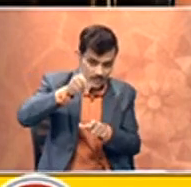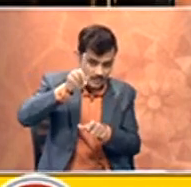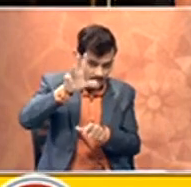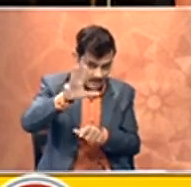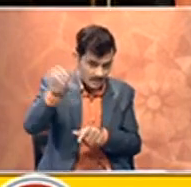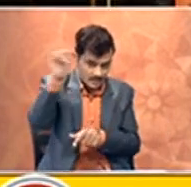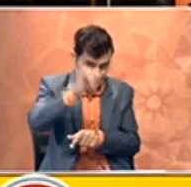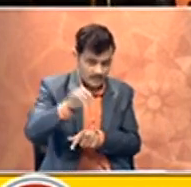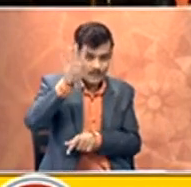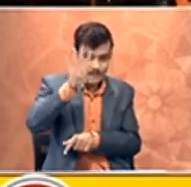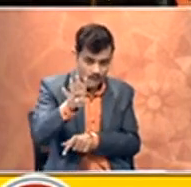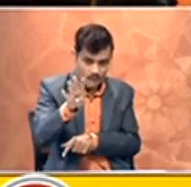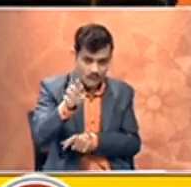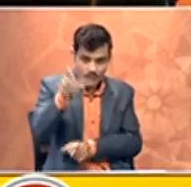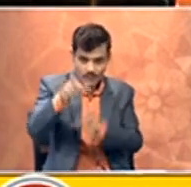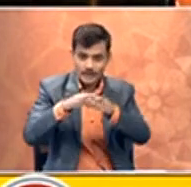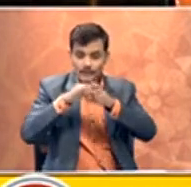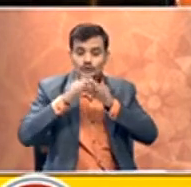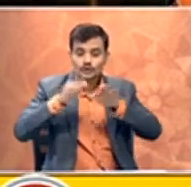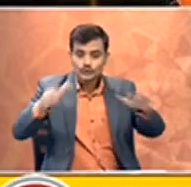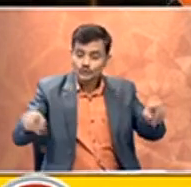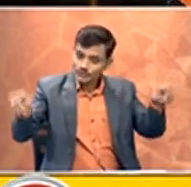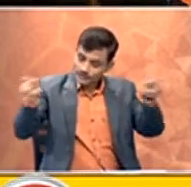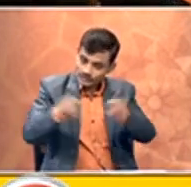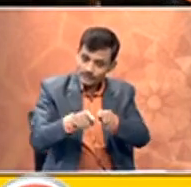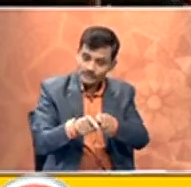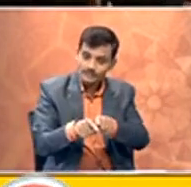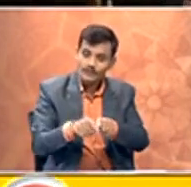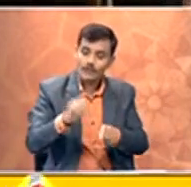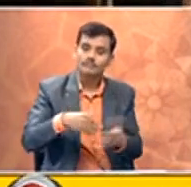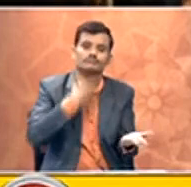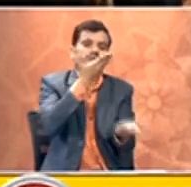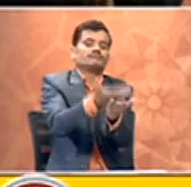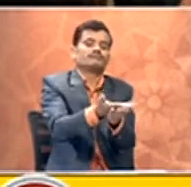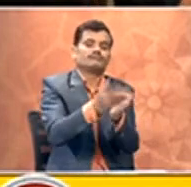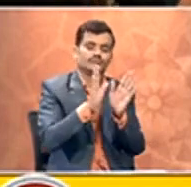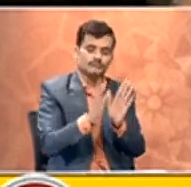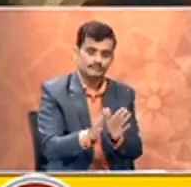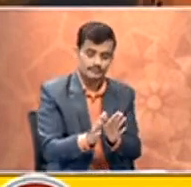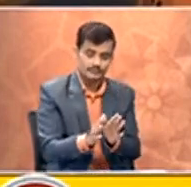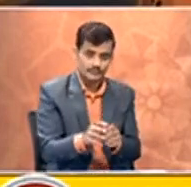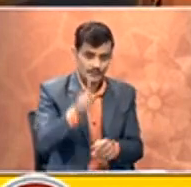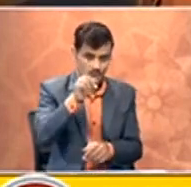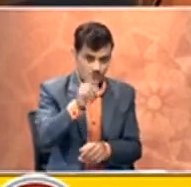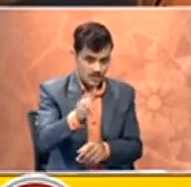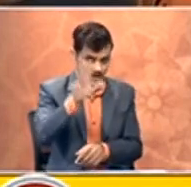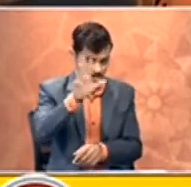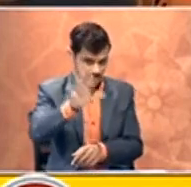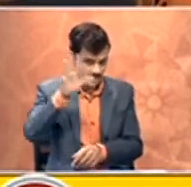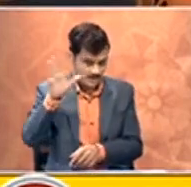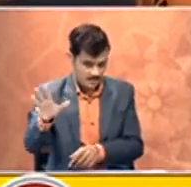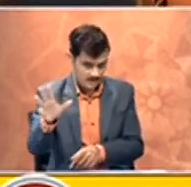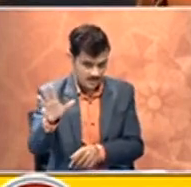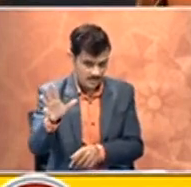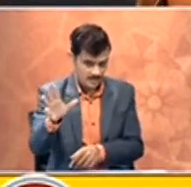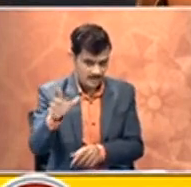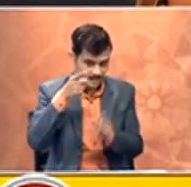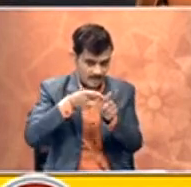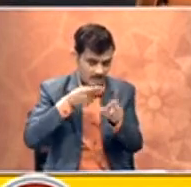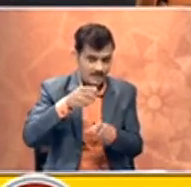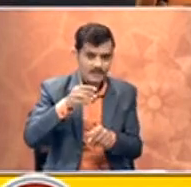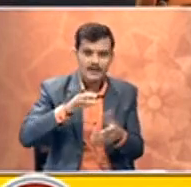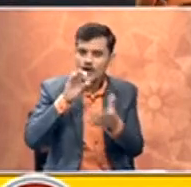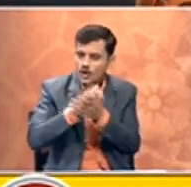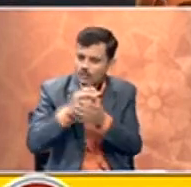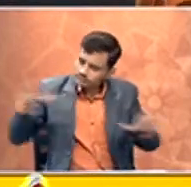एक स्कूली छात्र के रूप में अपना पहला एक्सप्लोरेशन किया। 1990 में उन्होंने अपने दोस्त